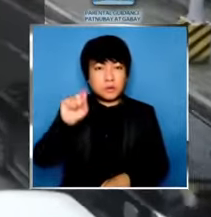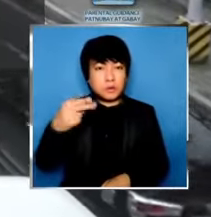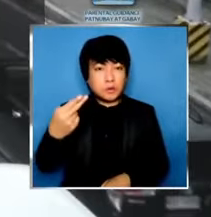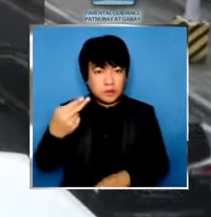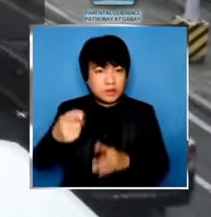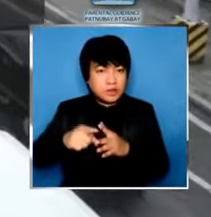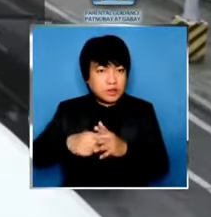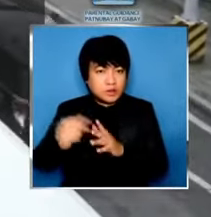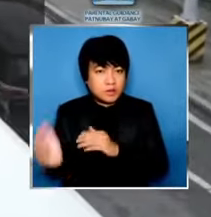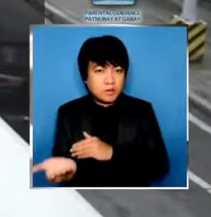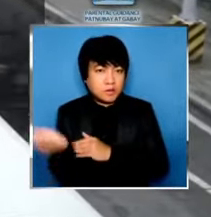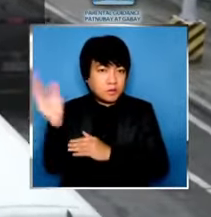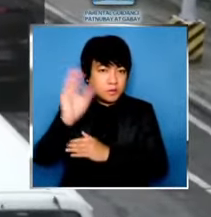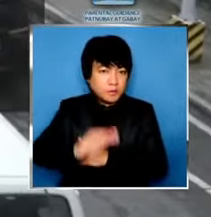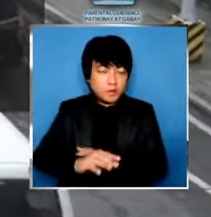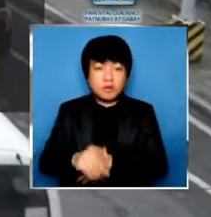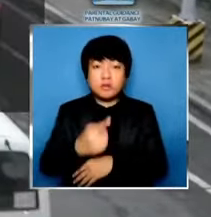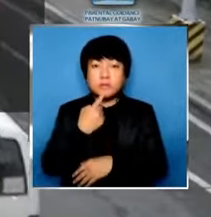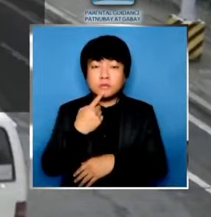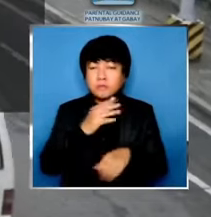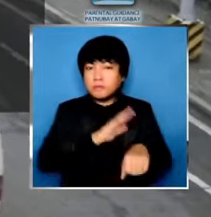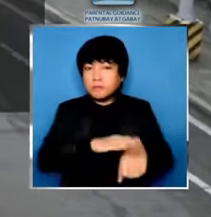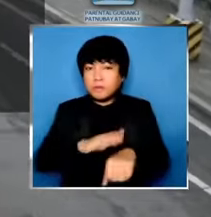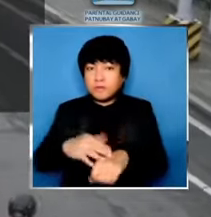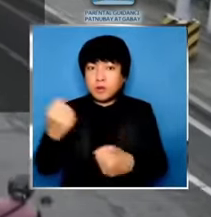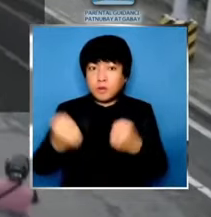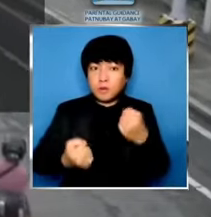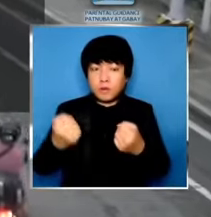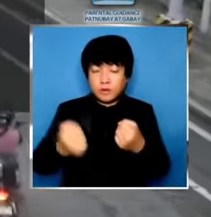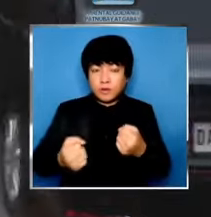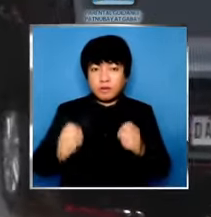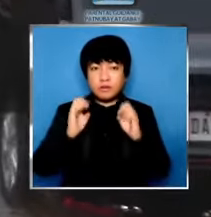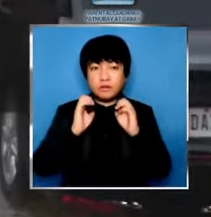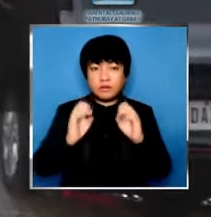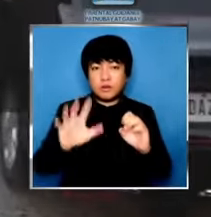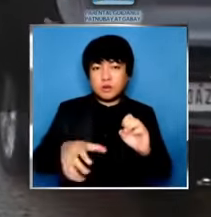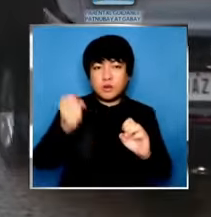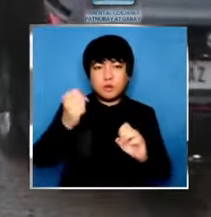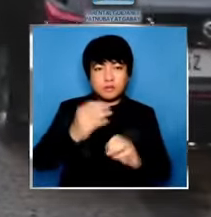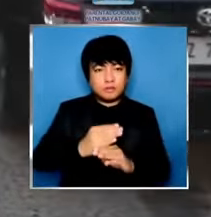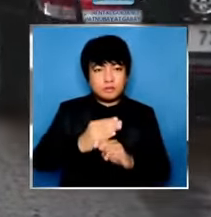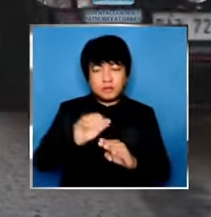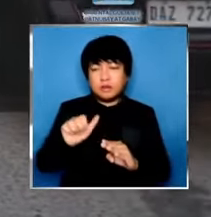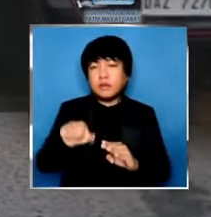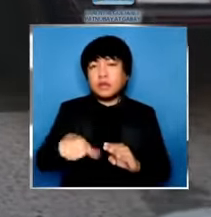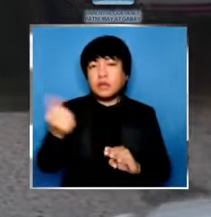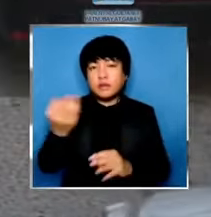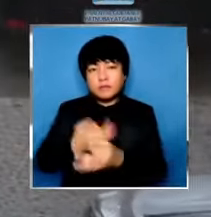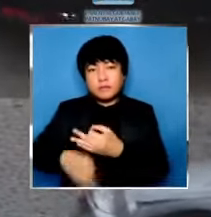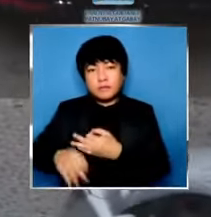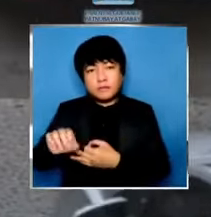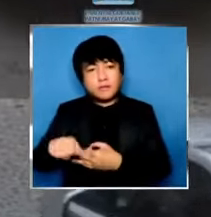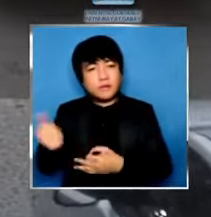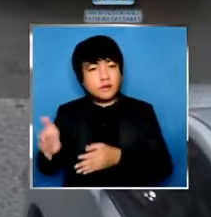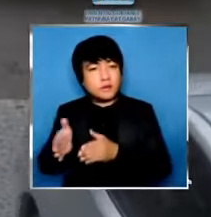na umiwas sa EDSA at dumaan sa mabuhay lanes at iba pang alternatibong ruta para iwas